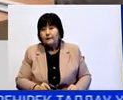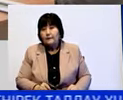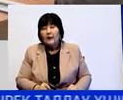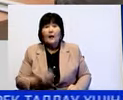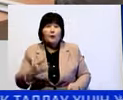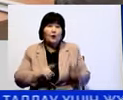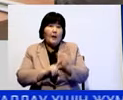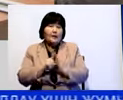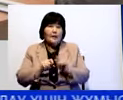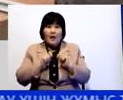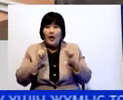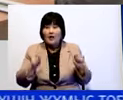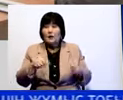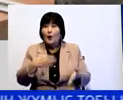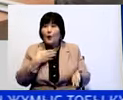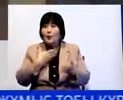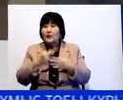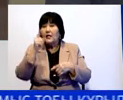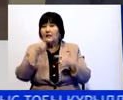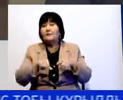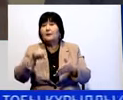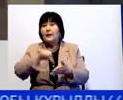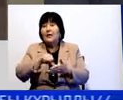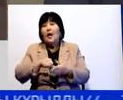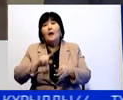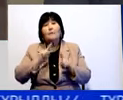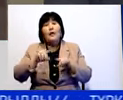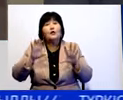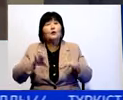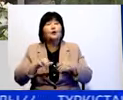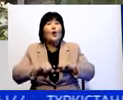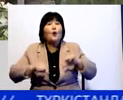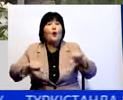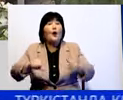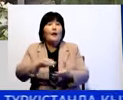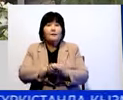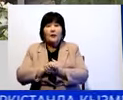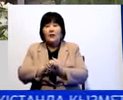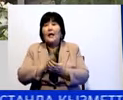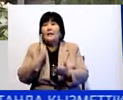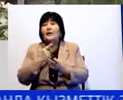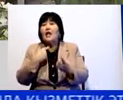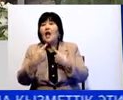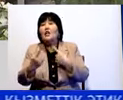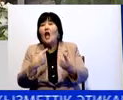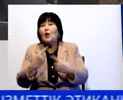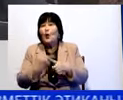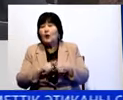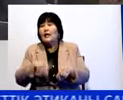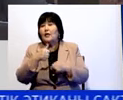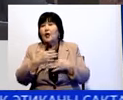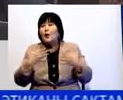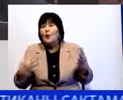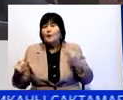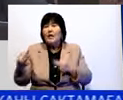Бұл бастамалар ашықтық пен өзара сенімге негізделген. Мәжіліс төрағасы қоғамдық палатаның жұртшылықпен тікелей диалог құруына, ең көп